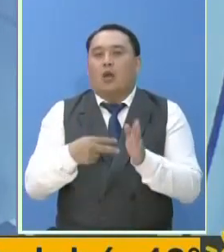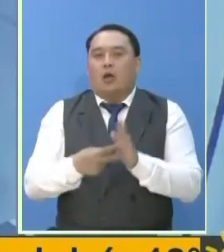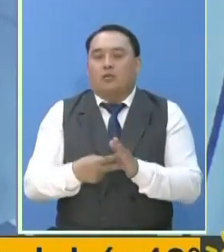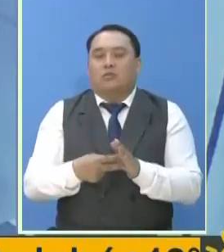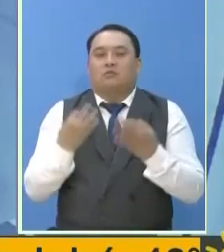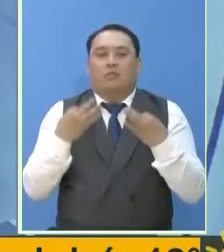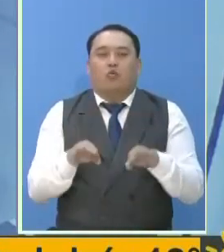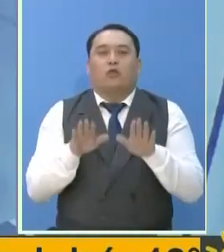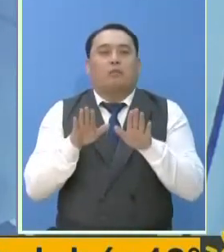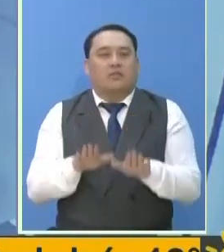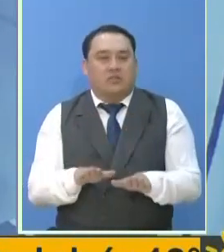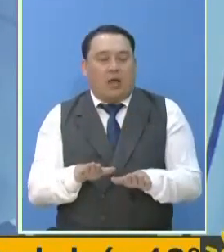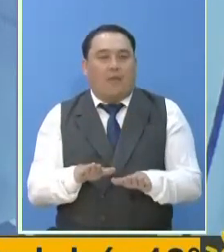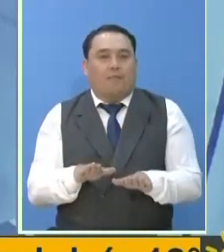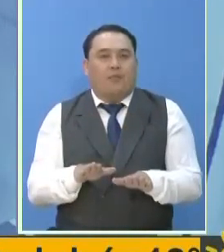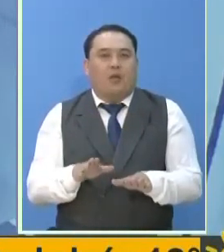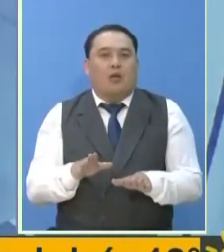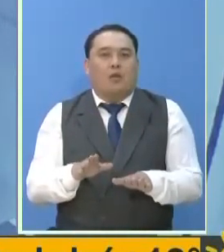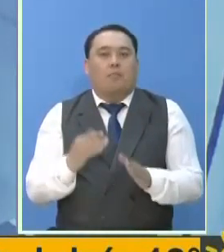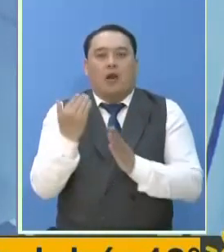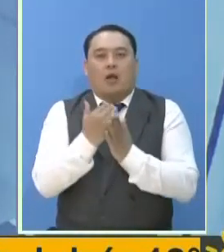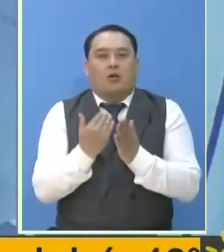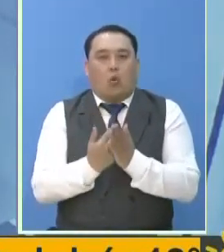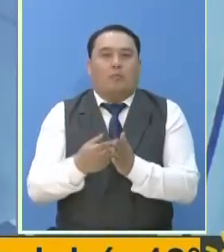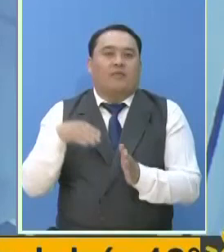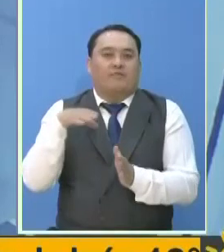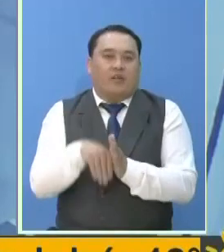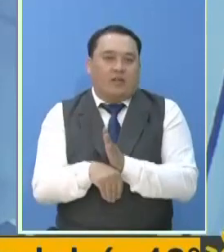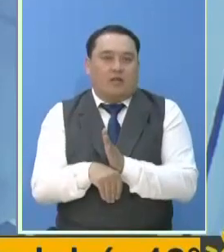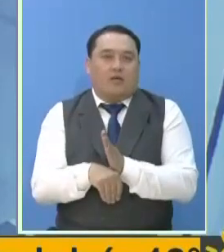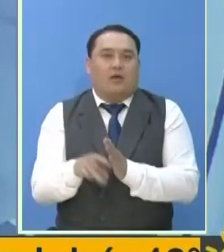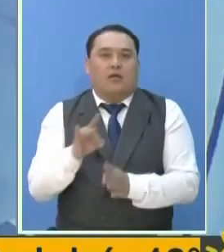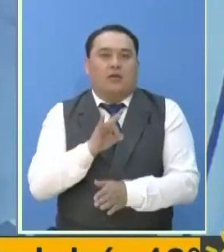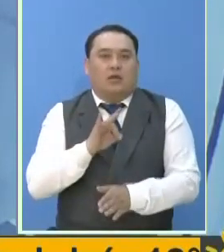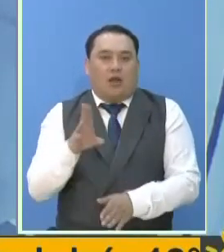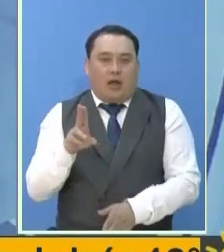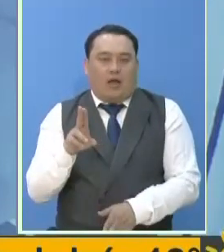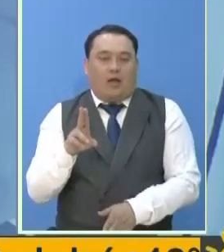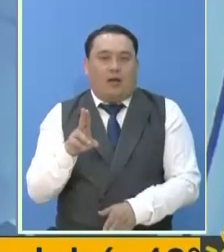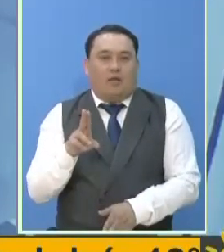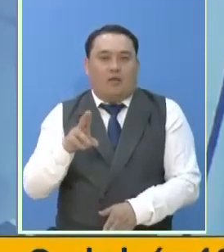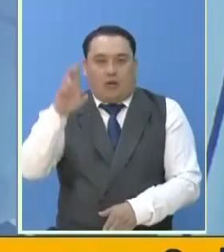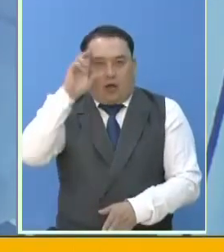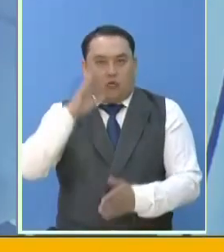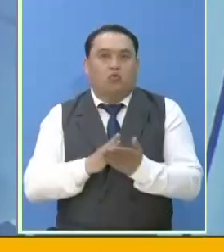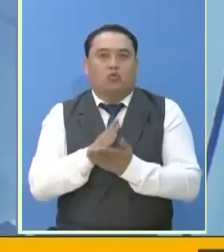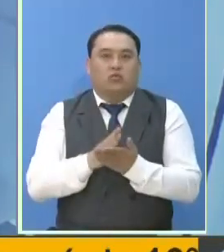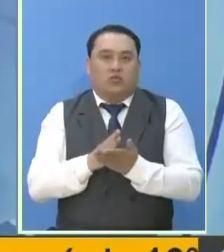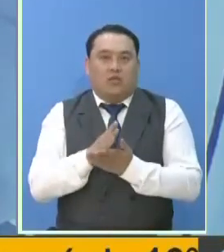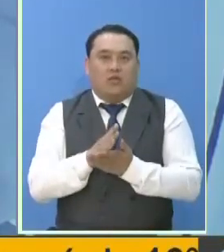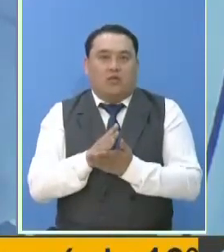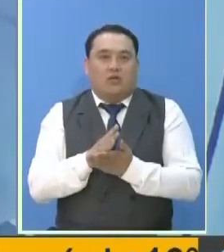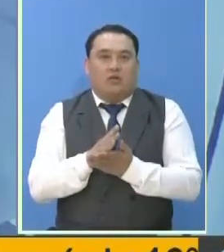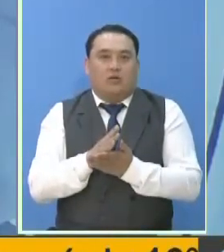вакантные должности, которые будут в этой программе внедрены по республике, это вакансии государственных служащих. То